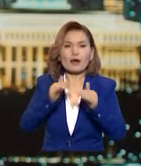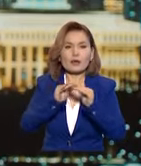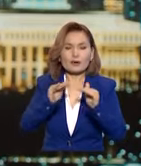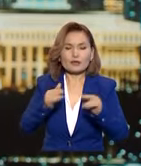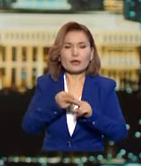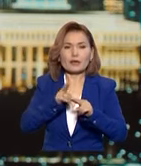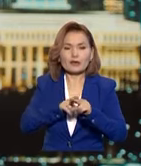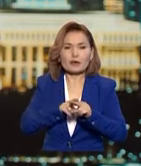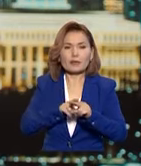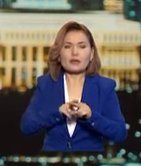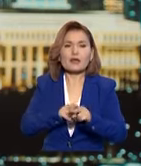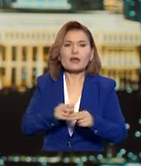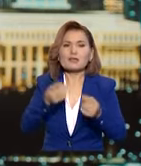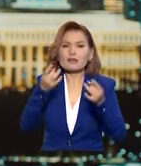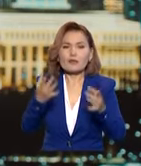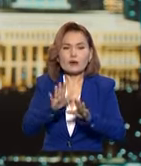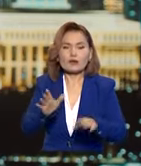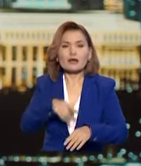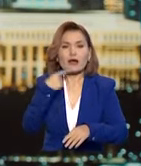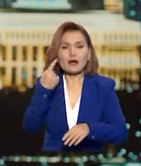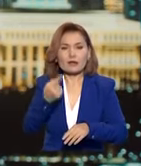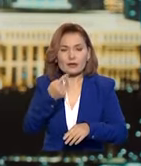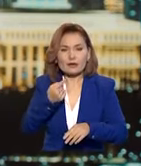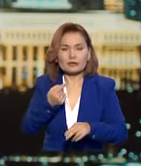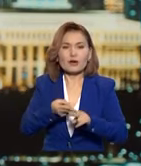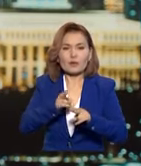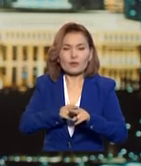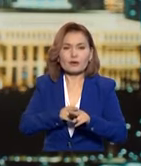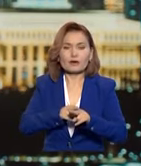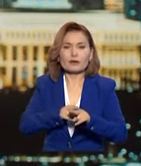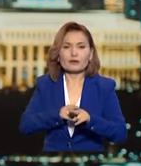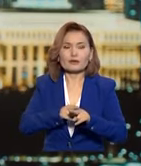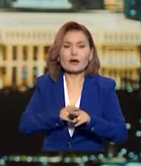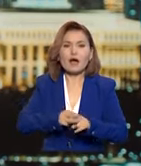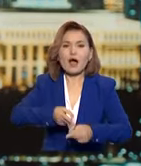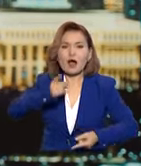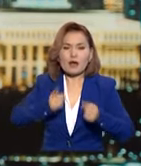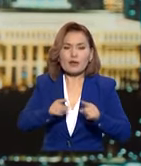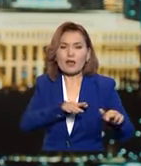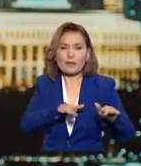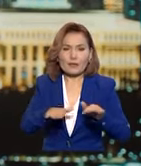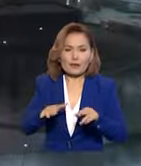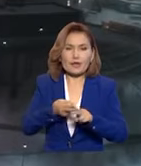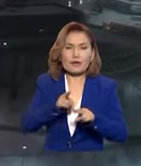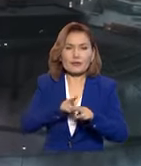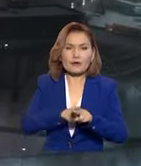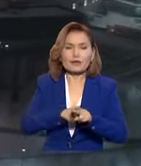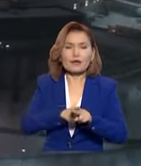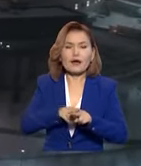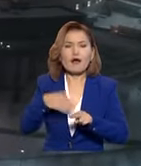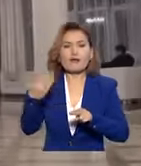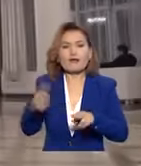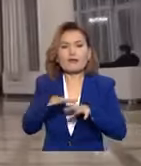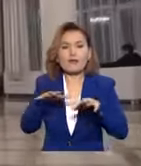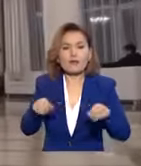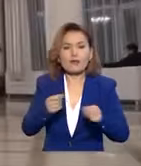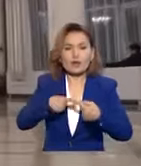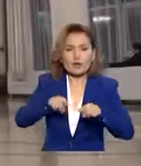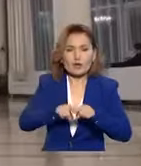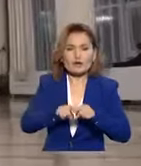Речь идет не о лозунгах и праздничных мероприятиях, но прежде всего о конкретных мерах со стороны властных органов в